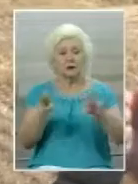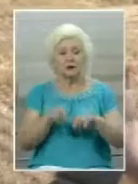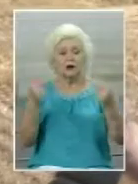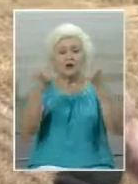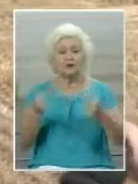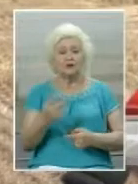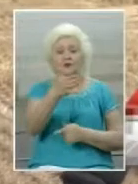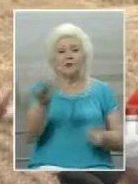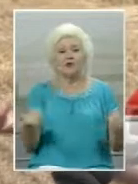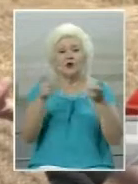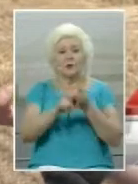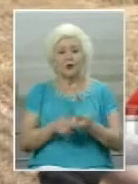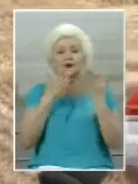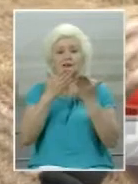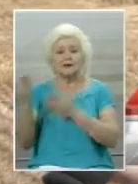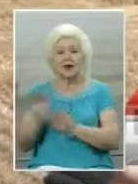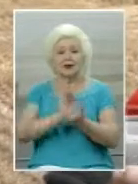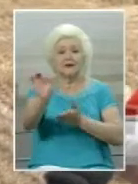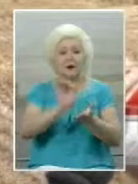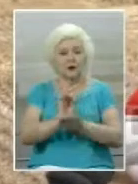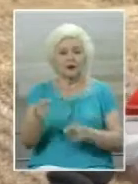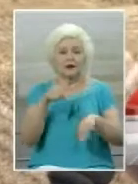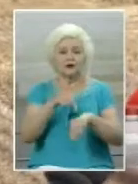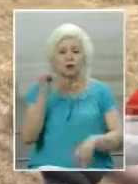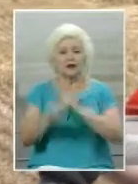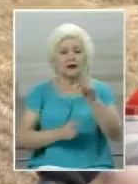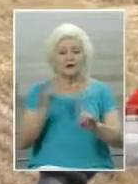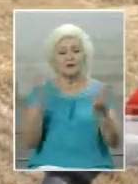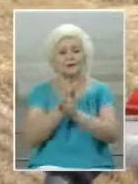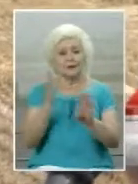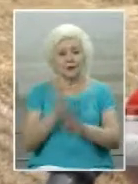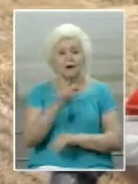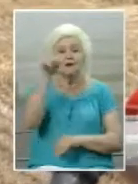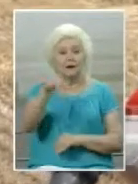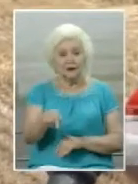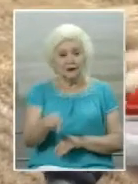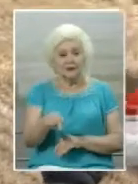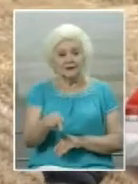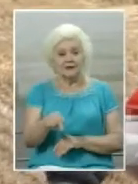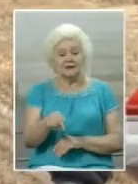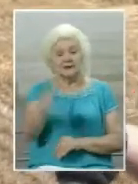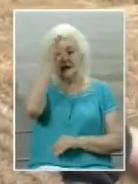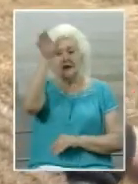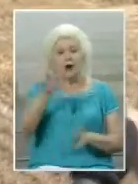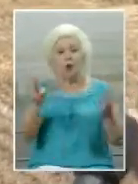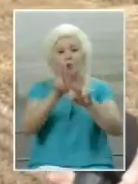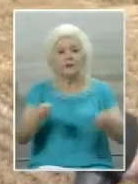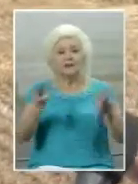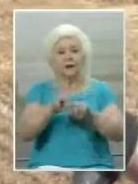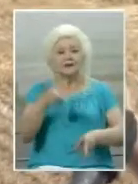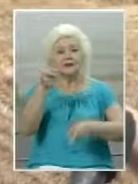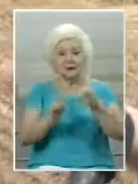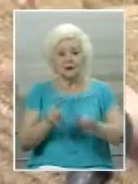дослідження відповідні, вони пов'язані з запитом виробництва стосовно змін клімату. Ці наукові дослідження